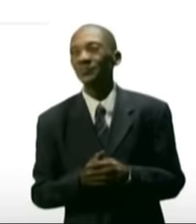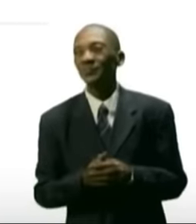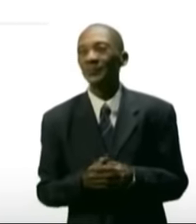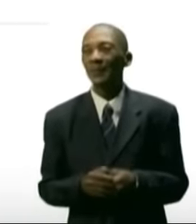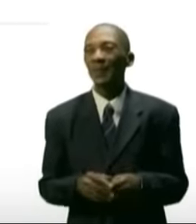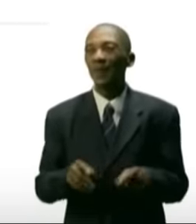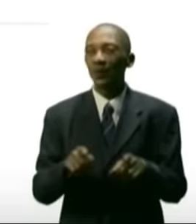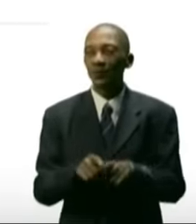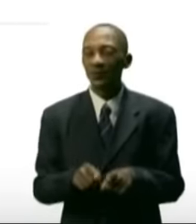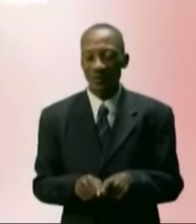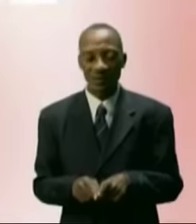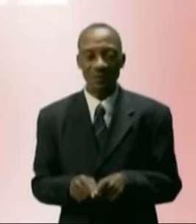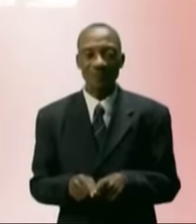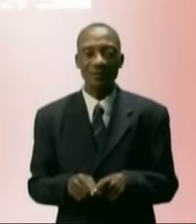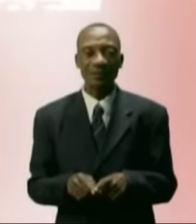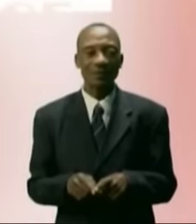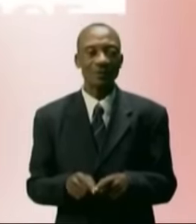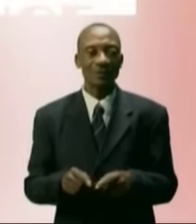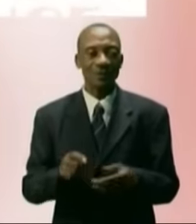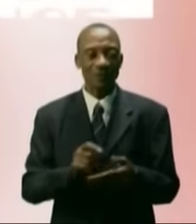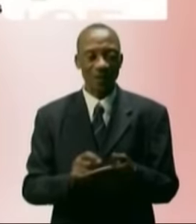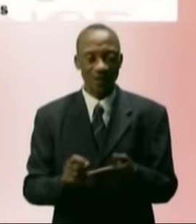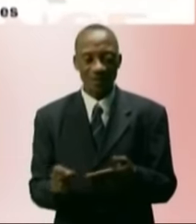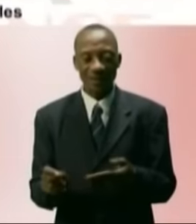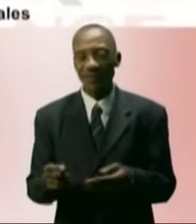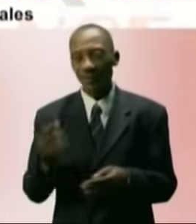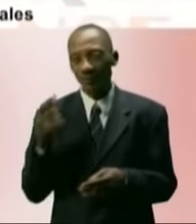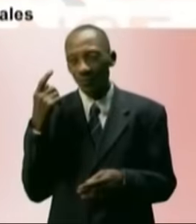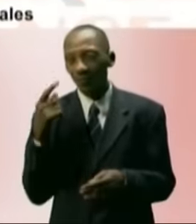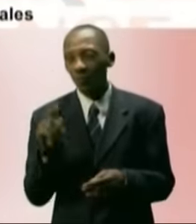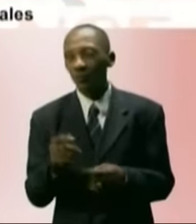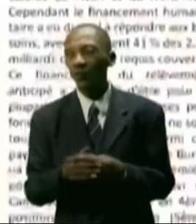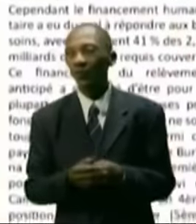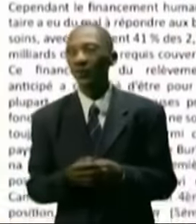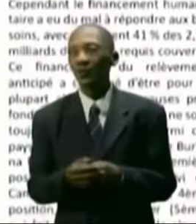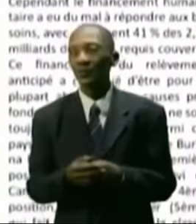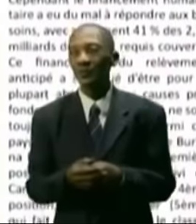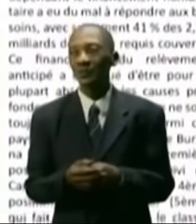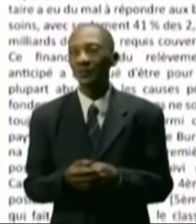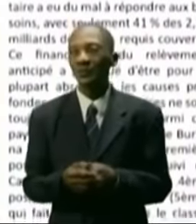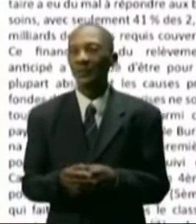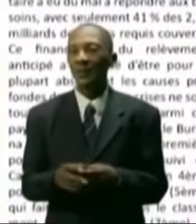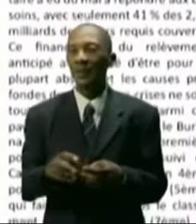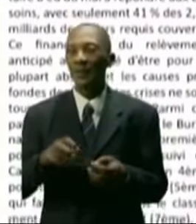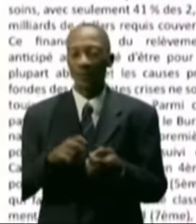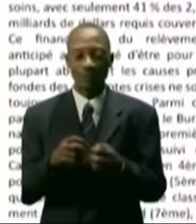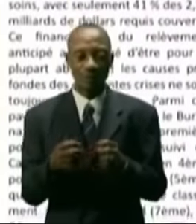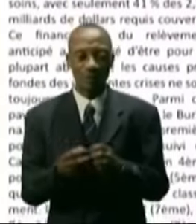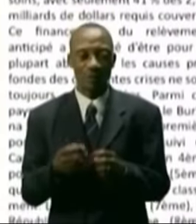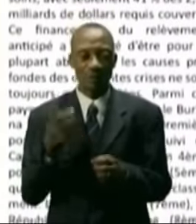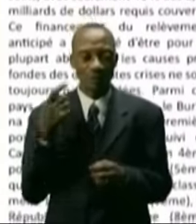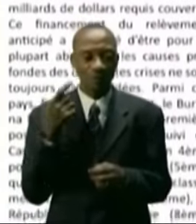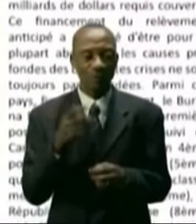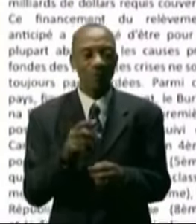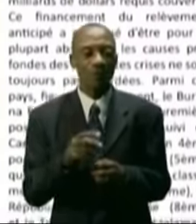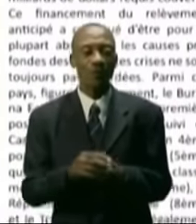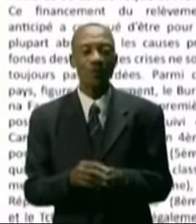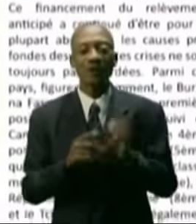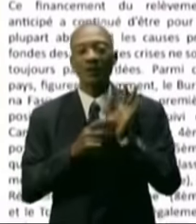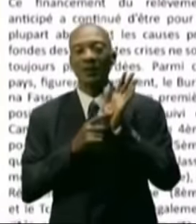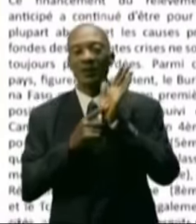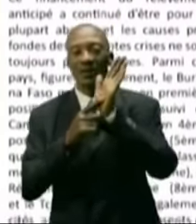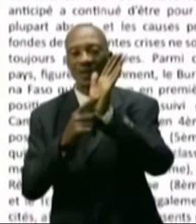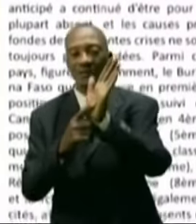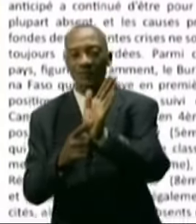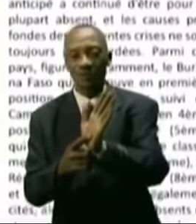la plus négligée du monde, rapporte Transparence Info.com. La détérioration de la situation humanitaire dans